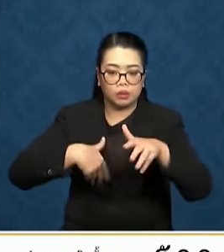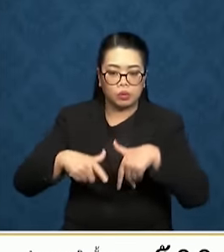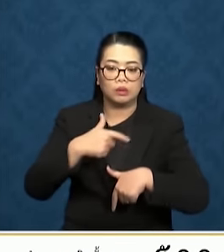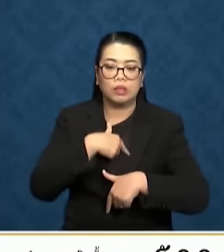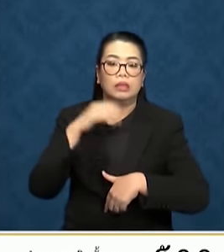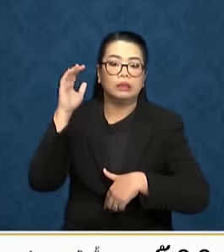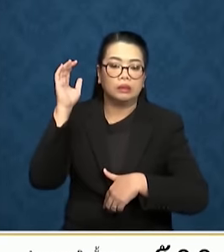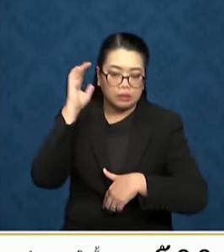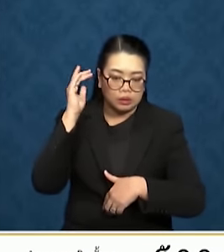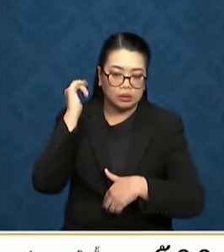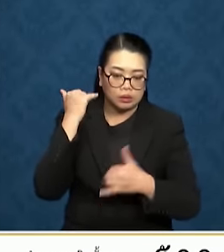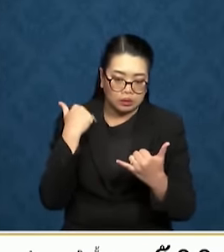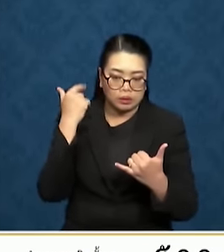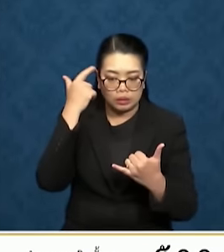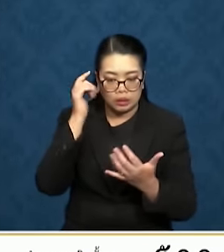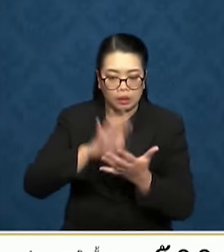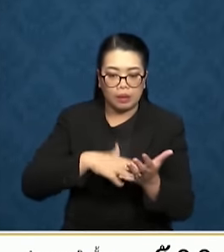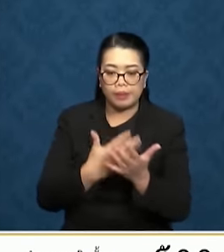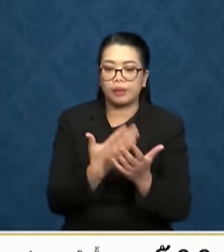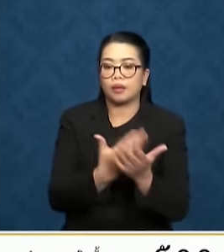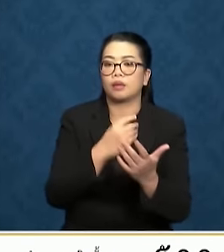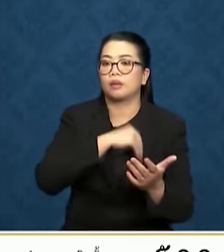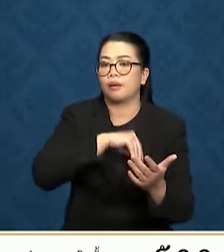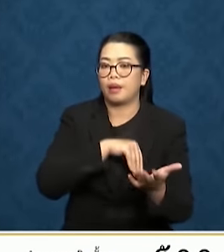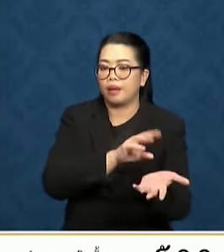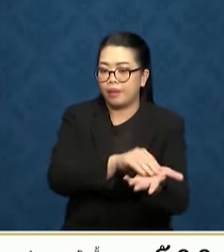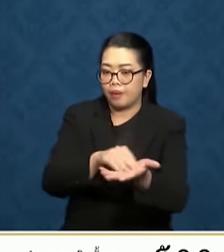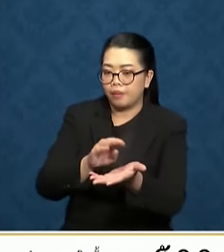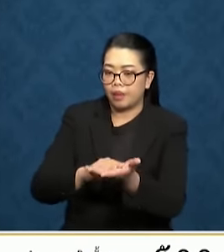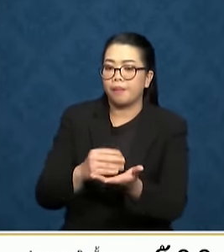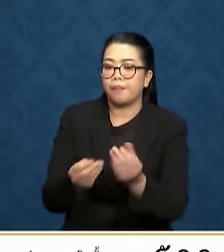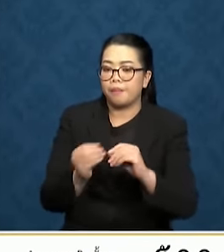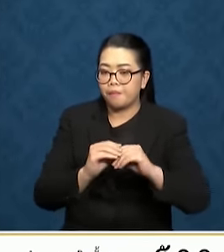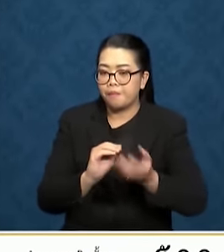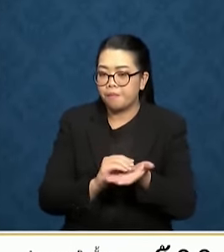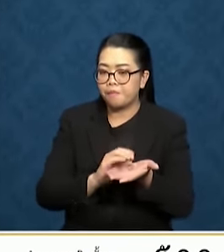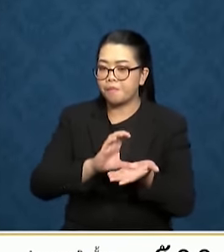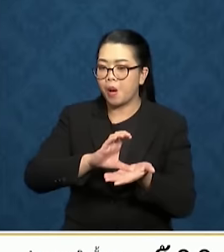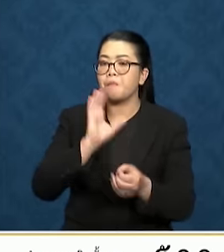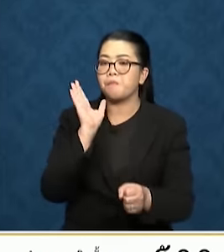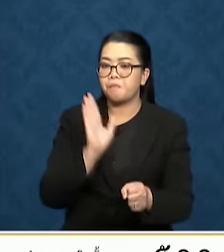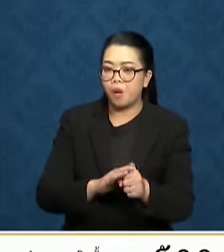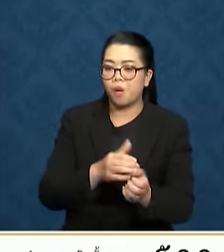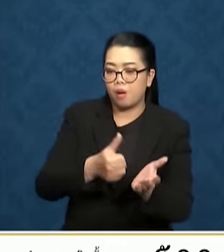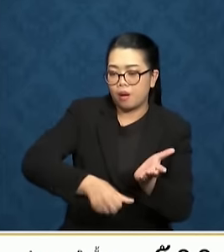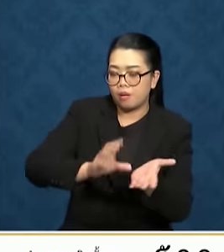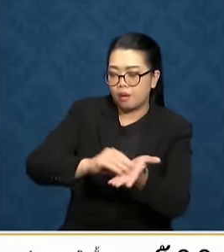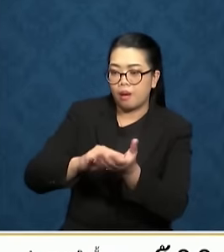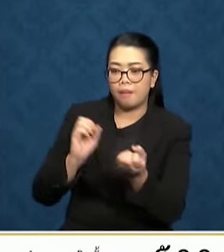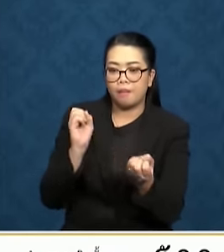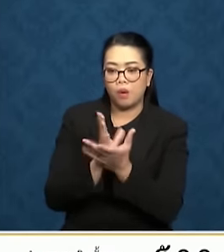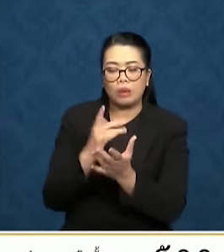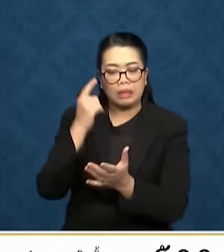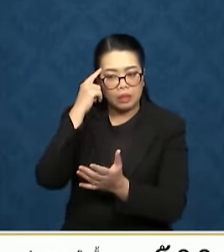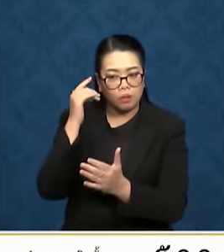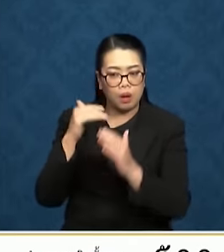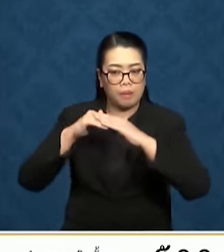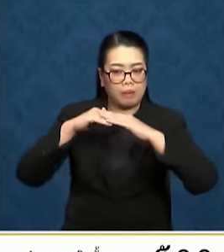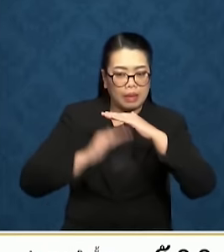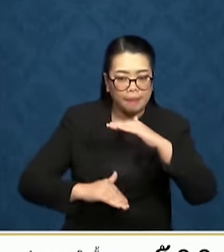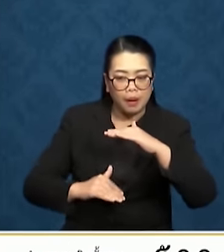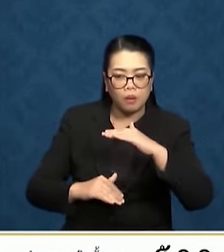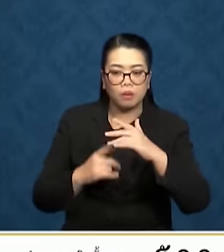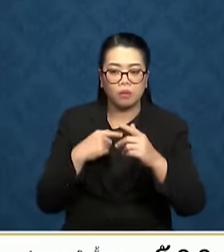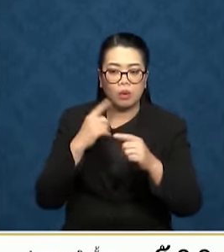ใจจว่าในเรื่องของแผนรายได้ของรัฐนั้นได้คำนวณไว้แล้วว่าจะไม่เ่าต่ำกว่าเป้าเมื่อมันครบ